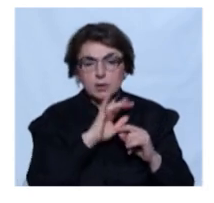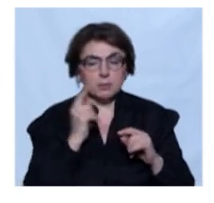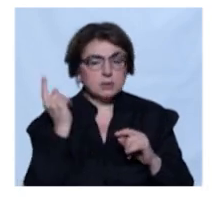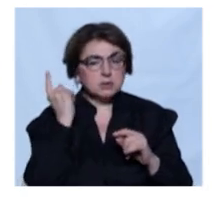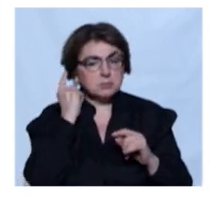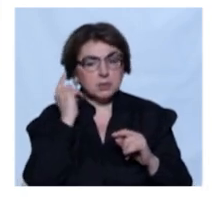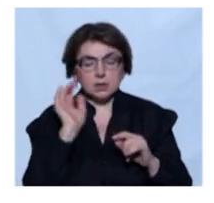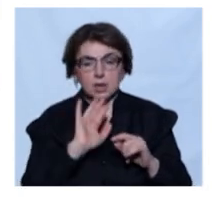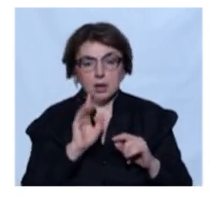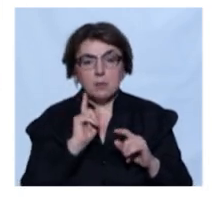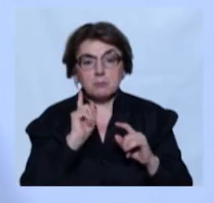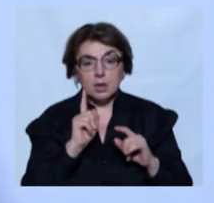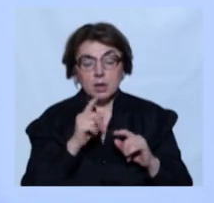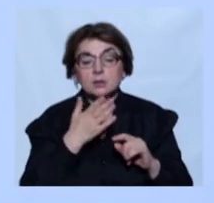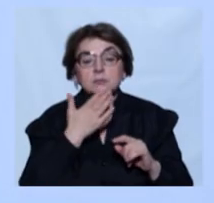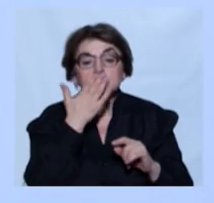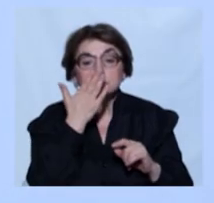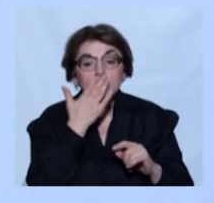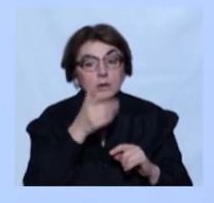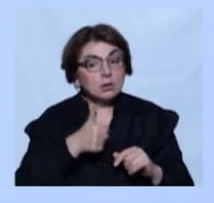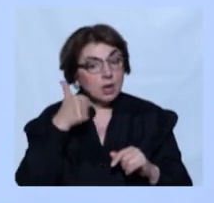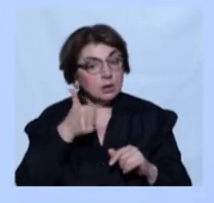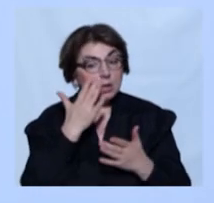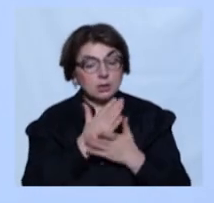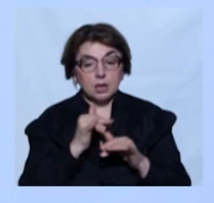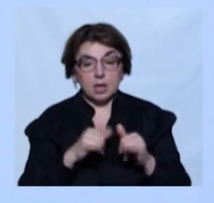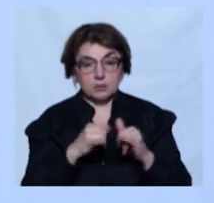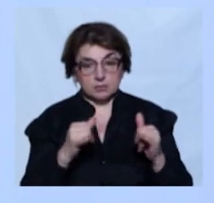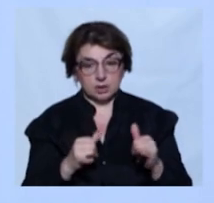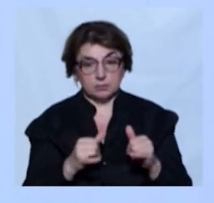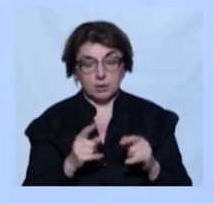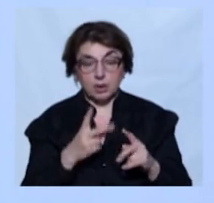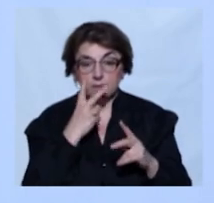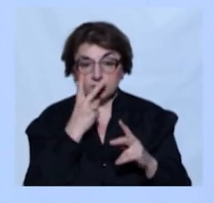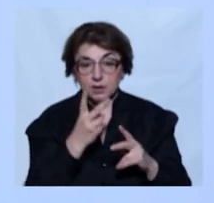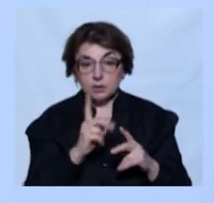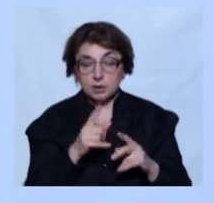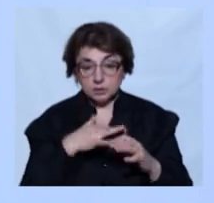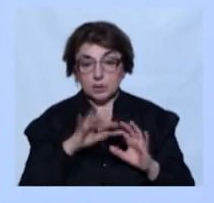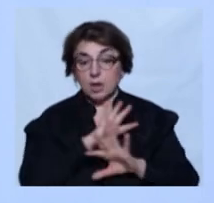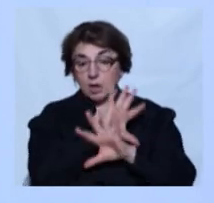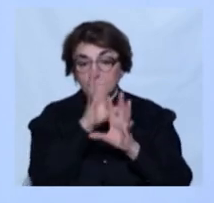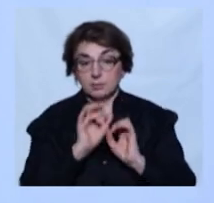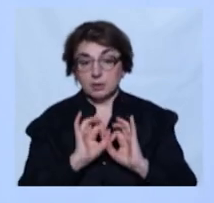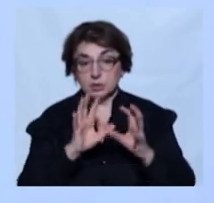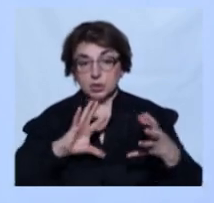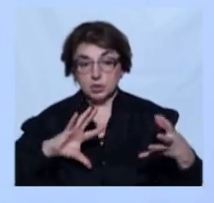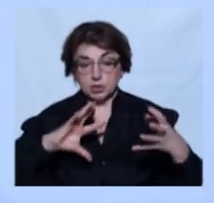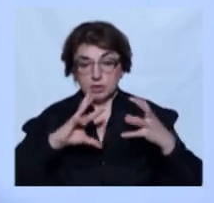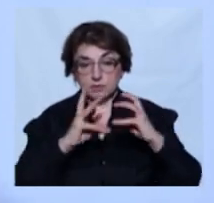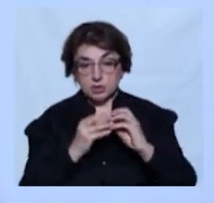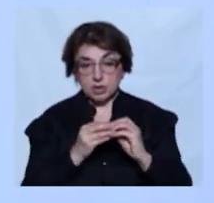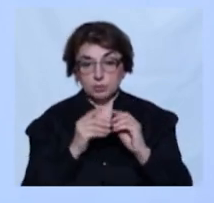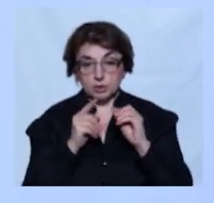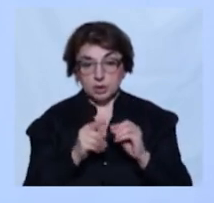სმენა, სამაგერო მას ყნოსვა აქვს ძალიან კარგად განვითარებული. მოდით ახლა რაზეც ჩვენ ვისაუბრეთ, შევაჯამოთ ასე ვთქვათ